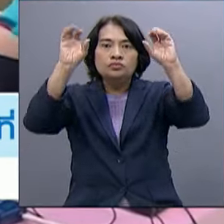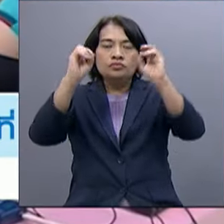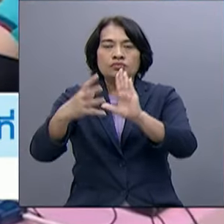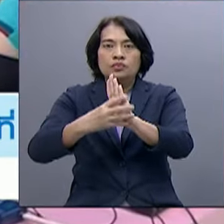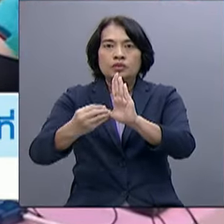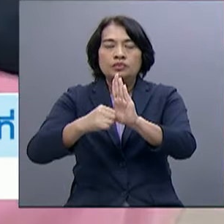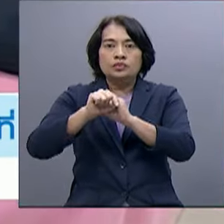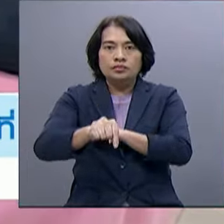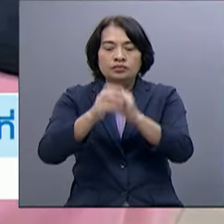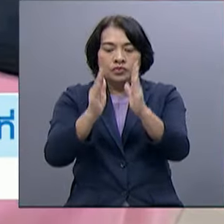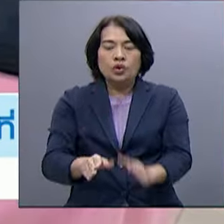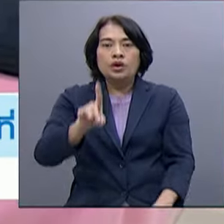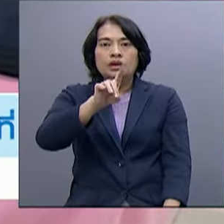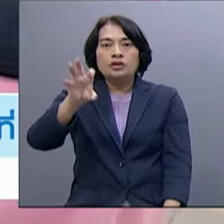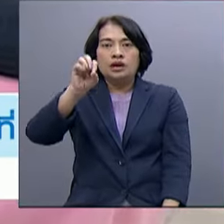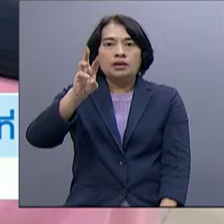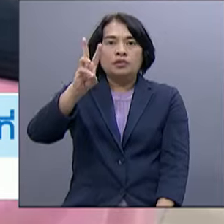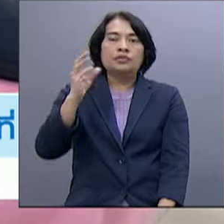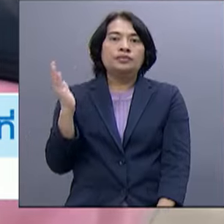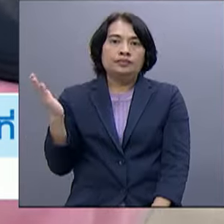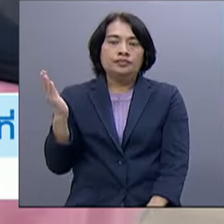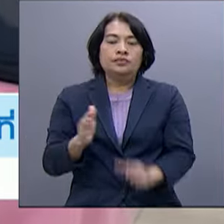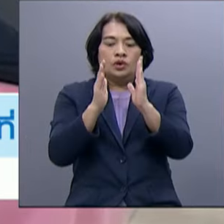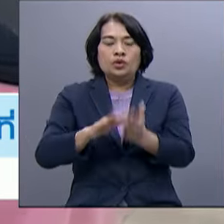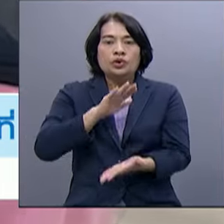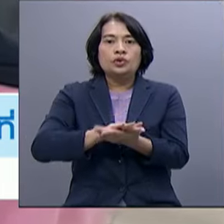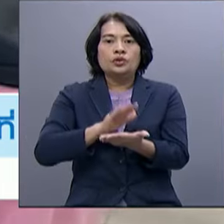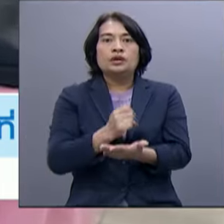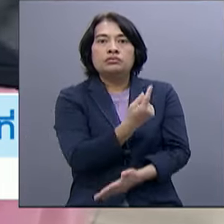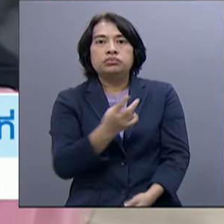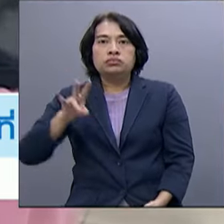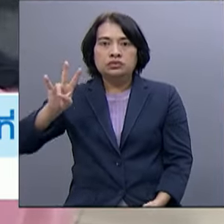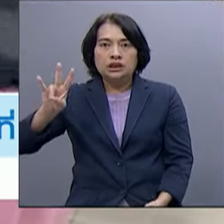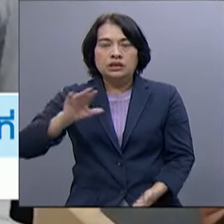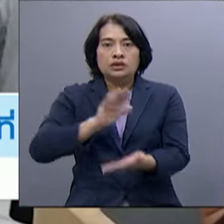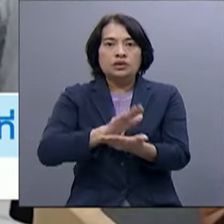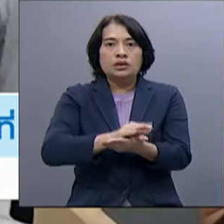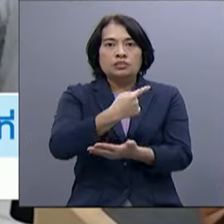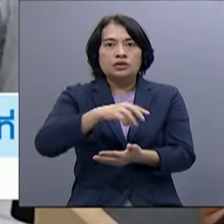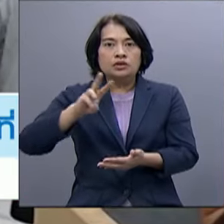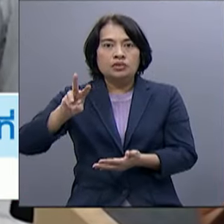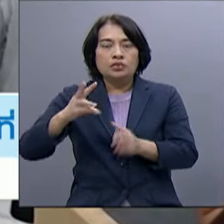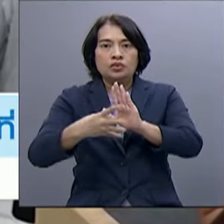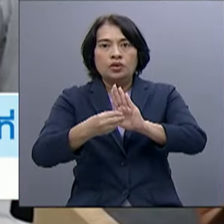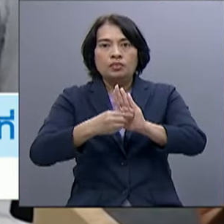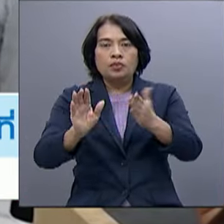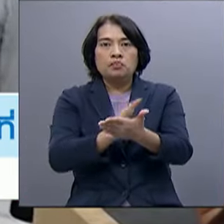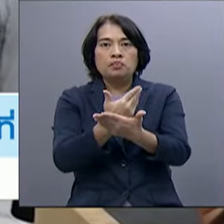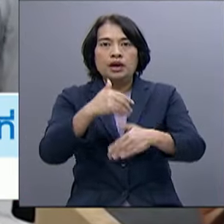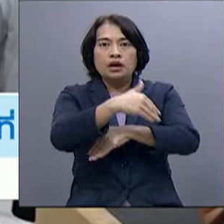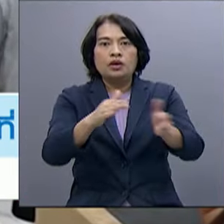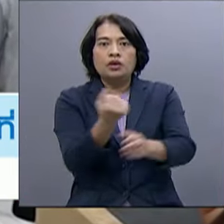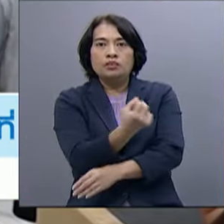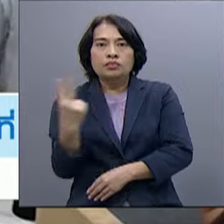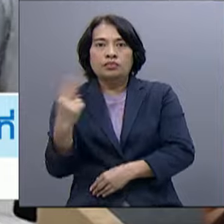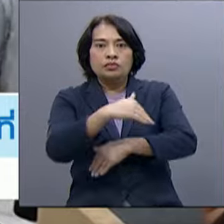ศึกษา156คนจากจำนวน7โรงเรียนในระดับประถมศึกษาค่ะโดยมีการอบรมแบ่งเป็น2ห้องก็คืออบ